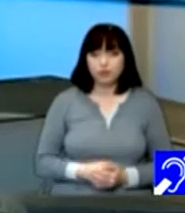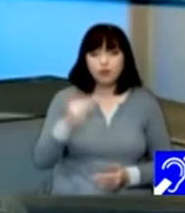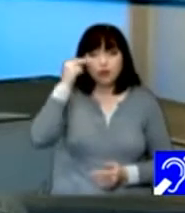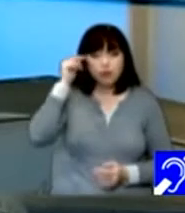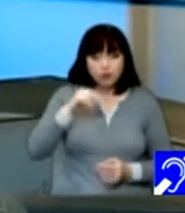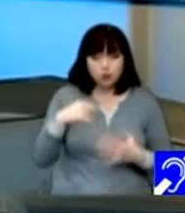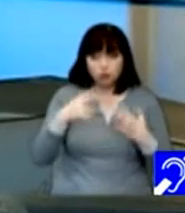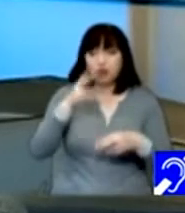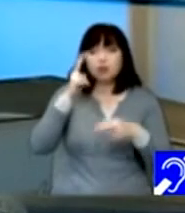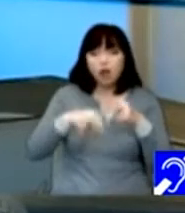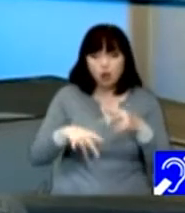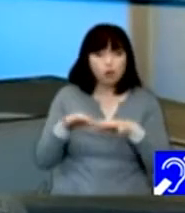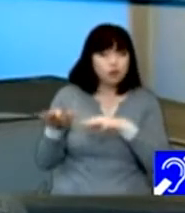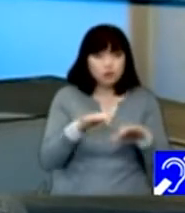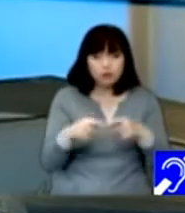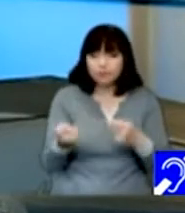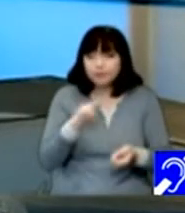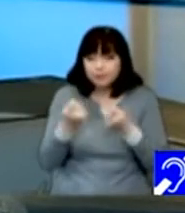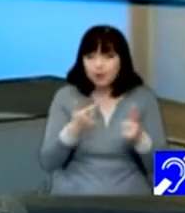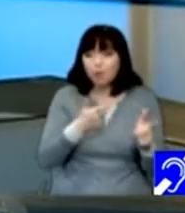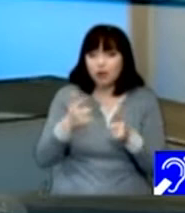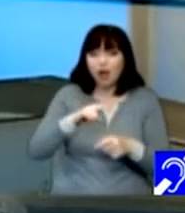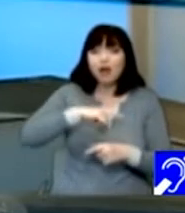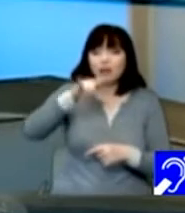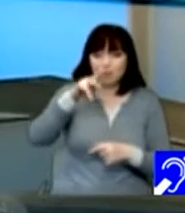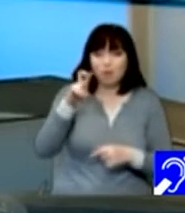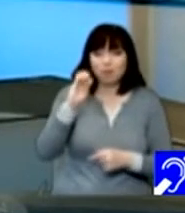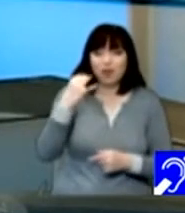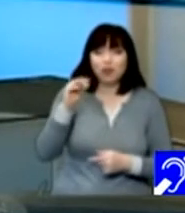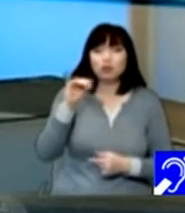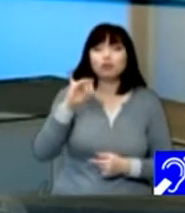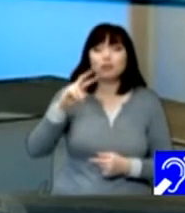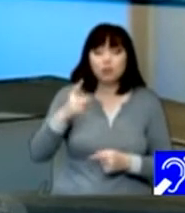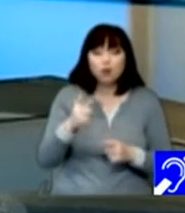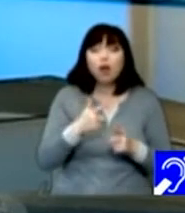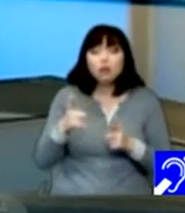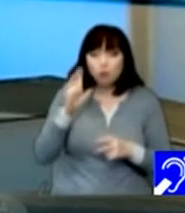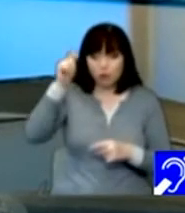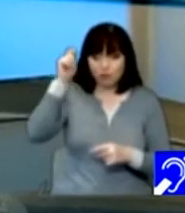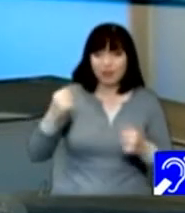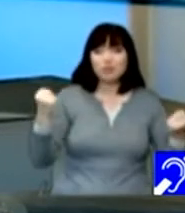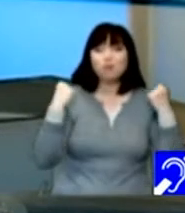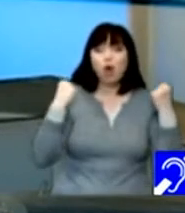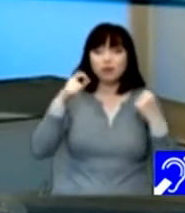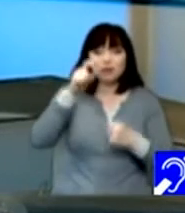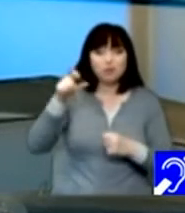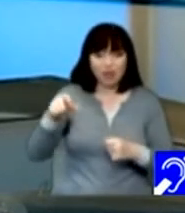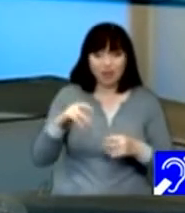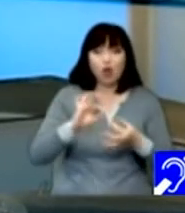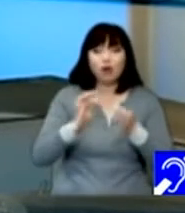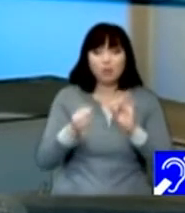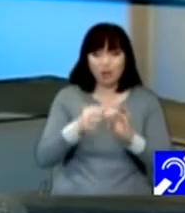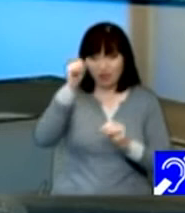Chinezii au terminat ampla operațiune de pregătire a aeroportului din Beijing în vederea sosirii sportivilor la Olimpiada de iarnă. Fluxul